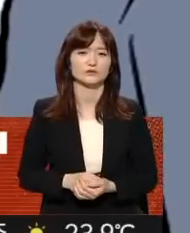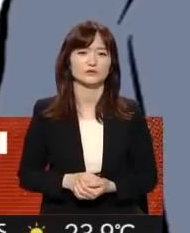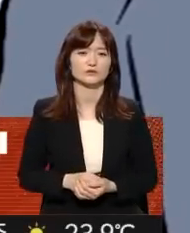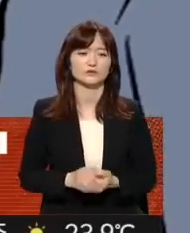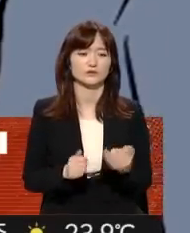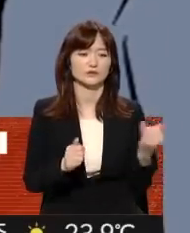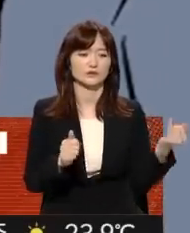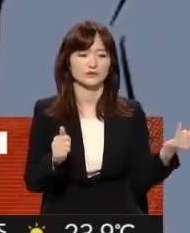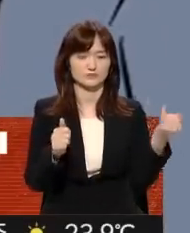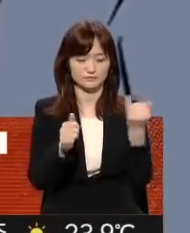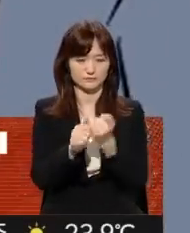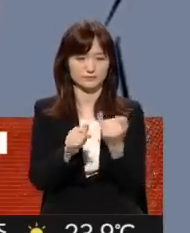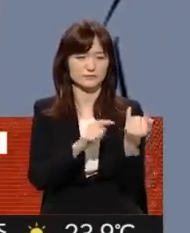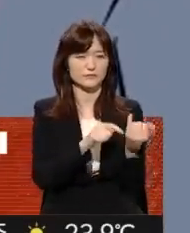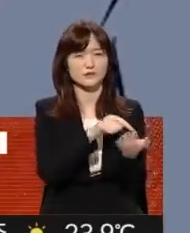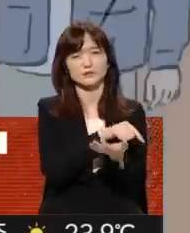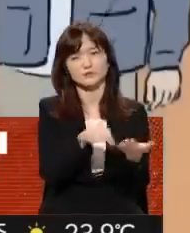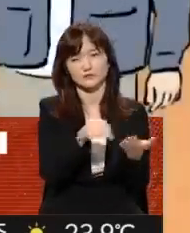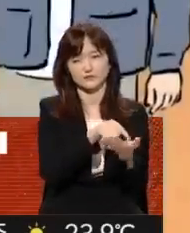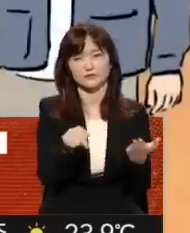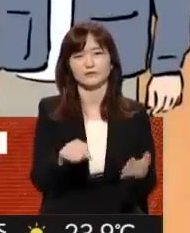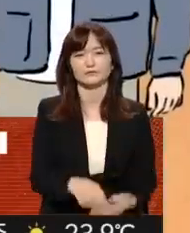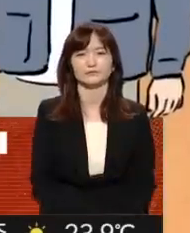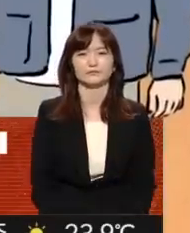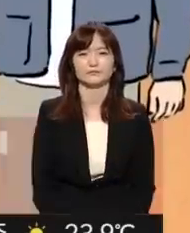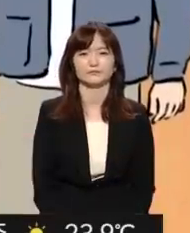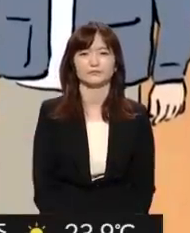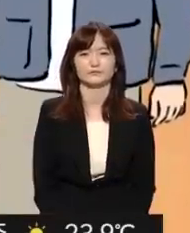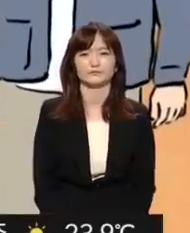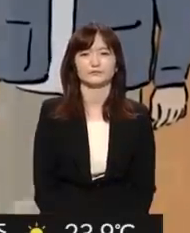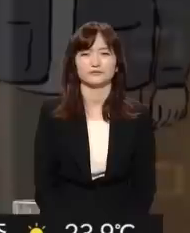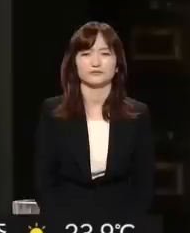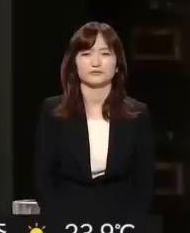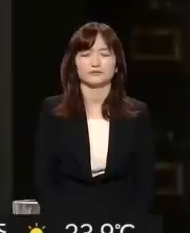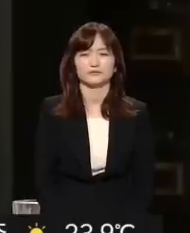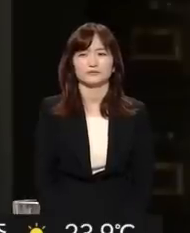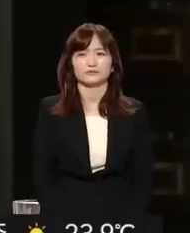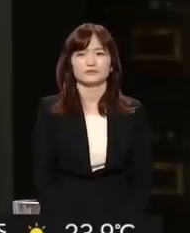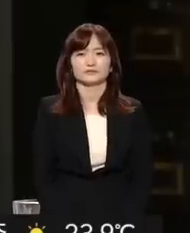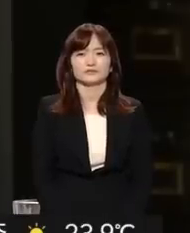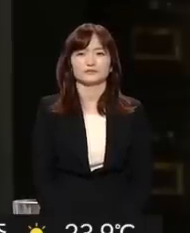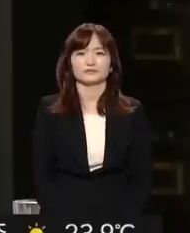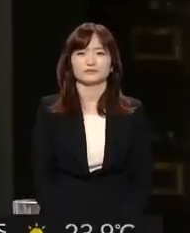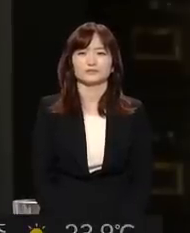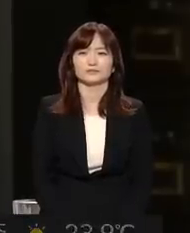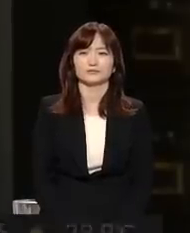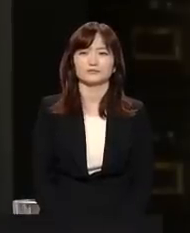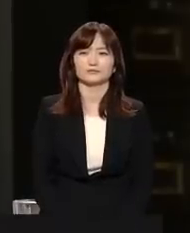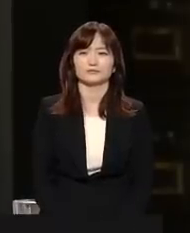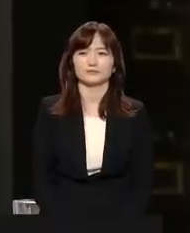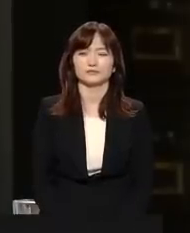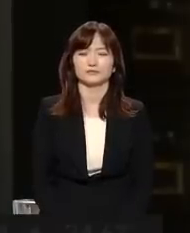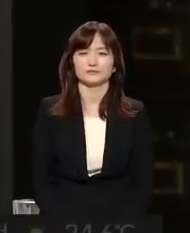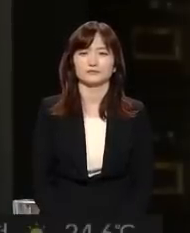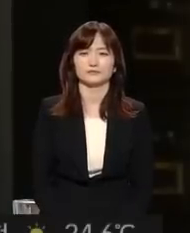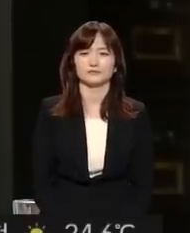이 아내는 엄청난 피해를 보게 된 거죠. 와, 박 변호사님. 아, 이거 그러니까 아,